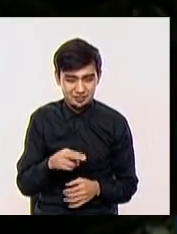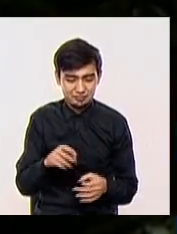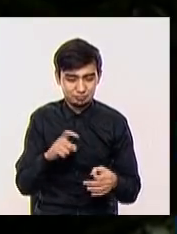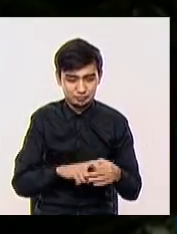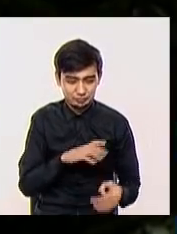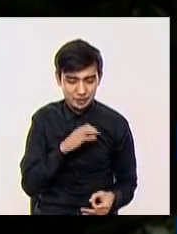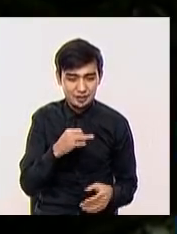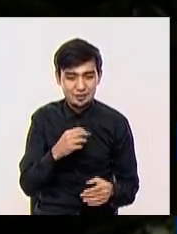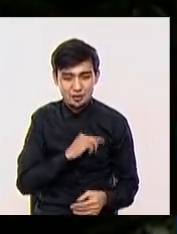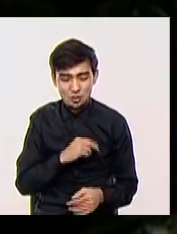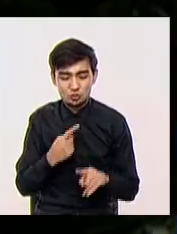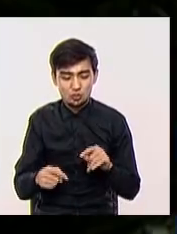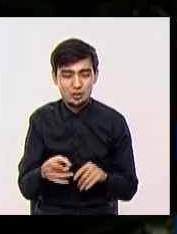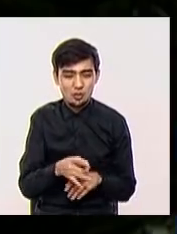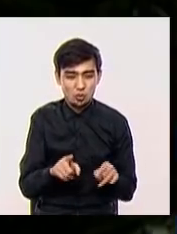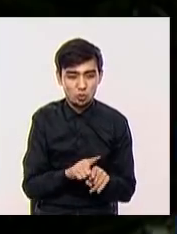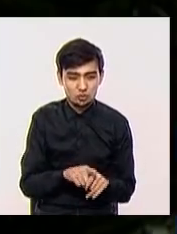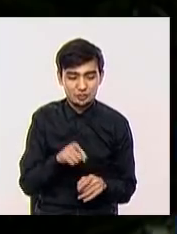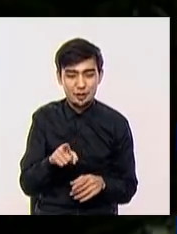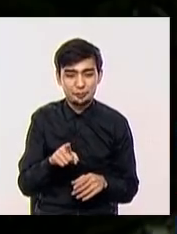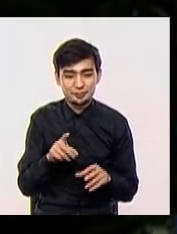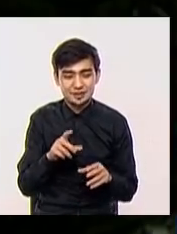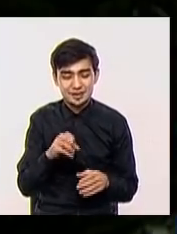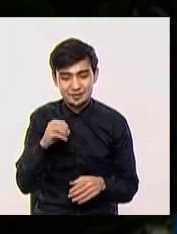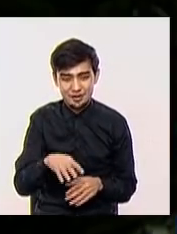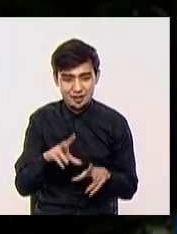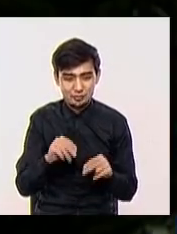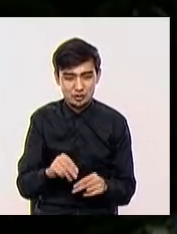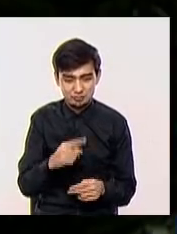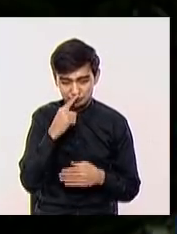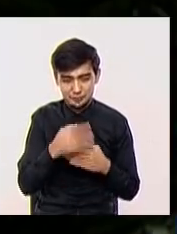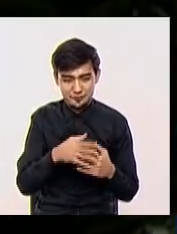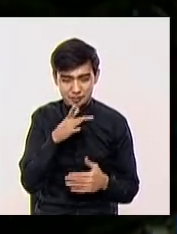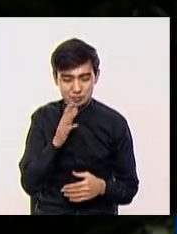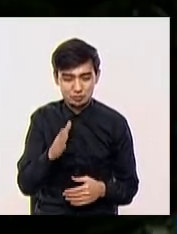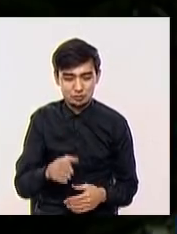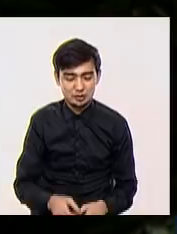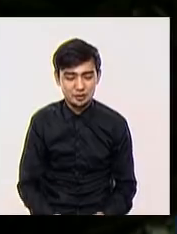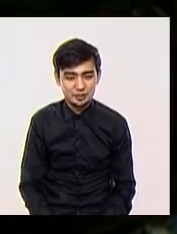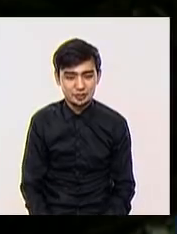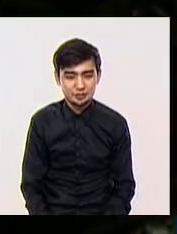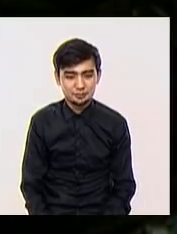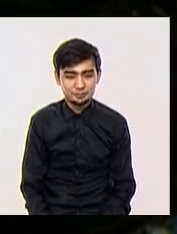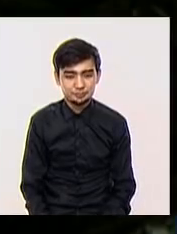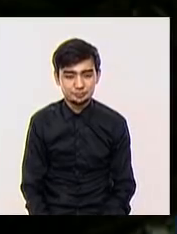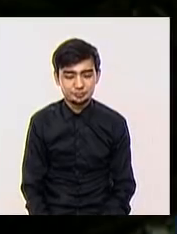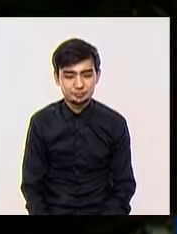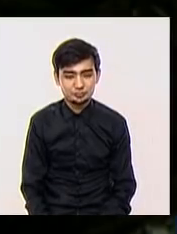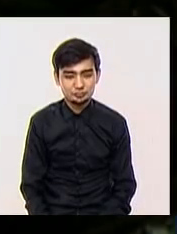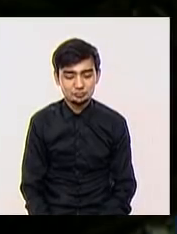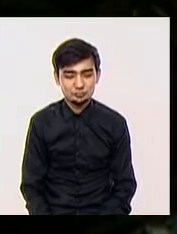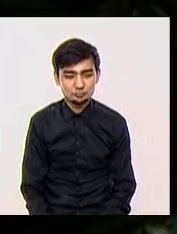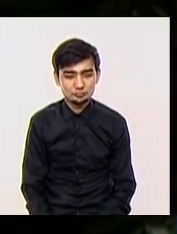сейчас проводят и в остальных регионах. Там свет обещают дать уже в ближайшее время. Нургали Сабитов, Анастасия Новикова, Геннадий